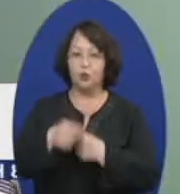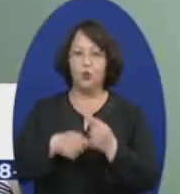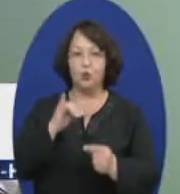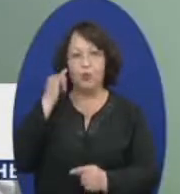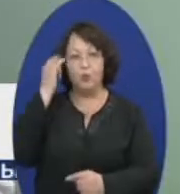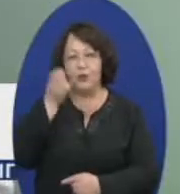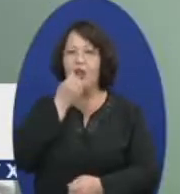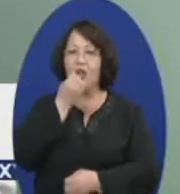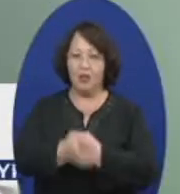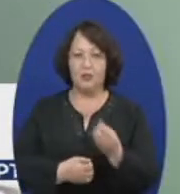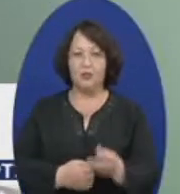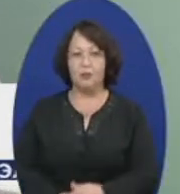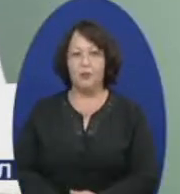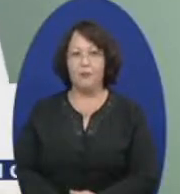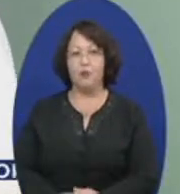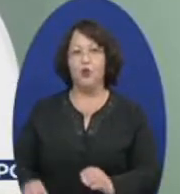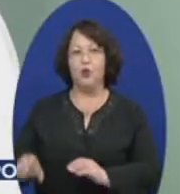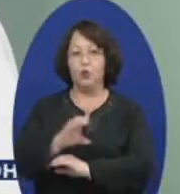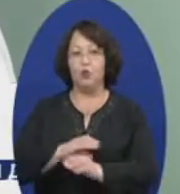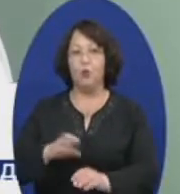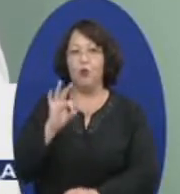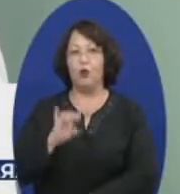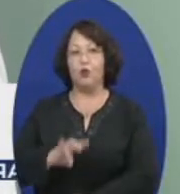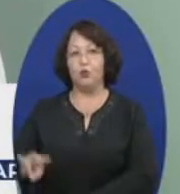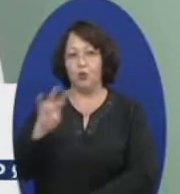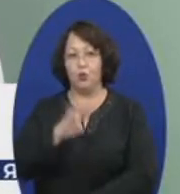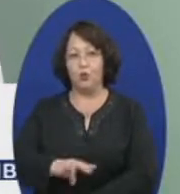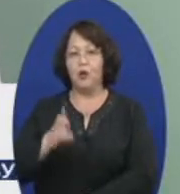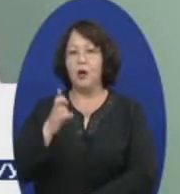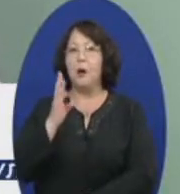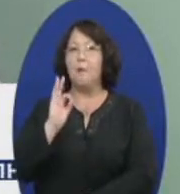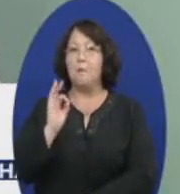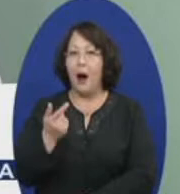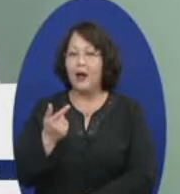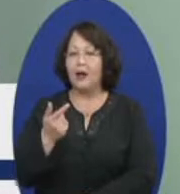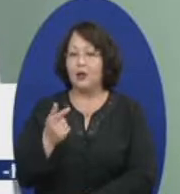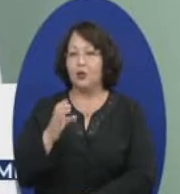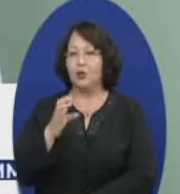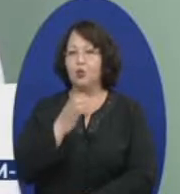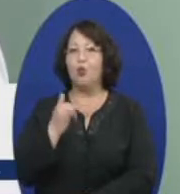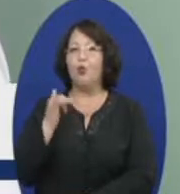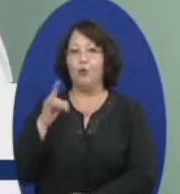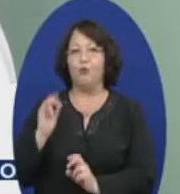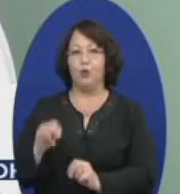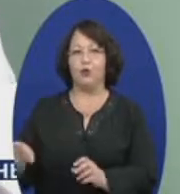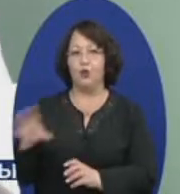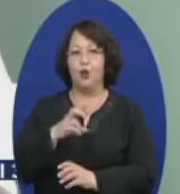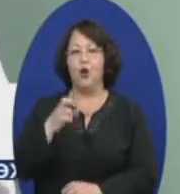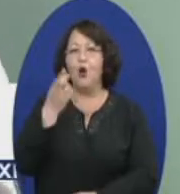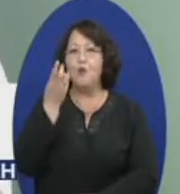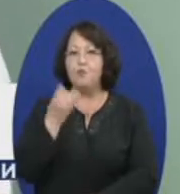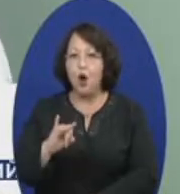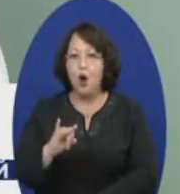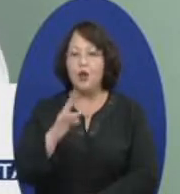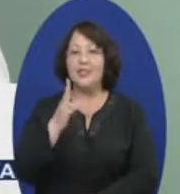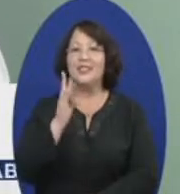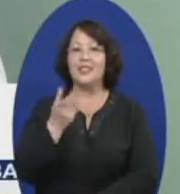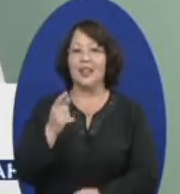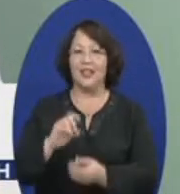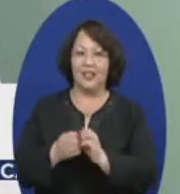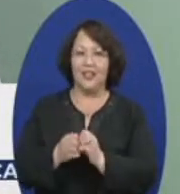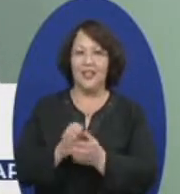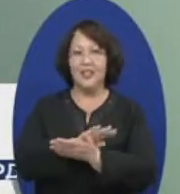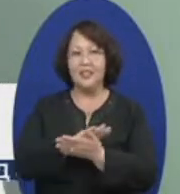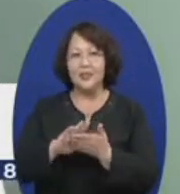илэрхийлжээ. Сум орон нутаг энэ багын суурин болсон юм газруудаа тэр бойноо цэгвэр, бойноо цэг дээрээсээ тэр